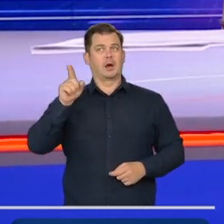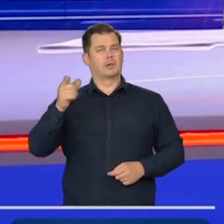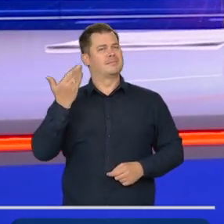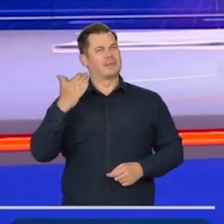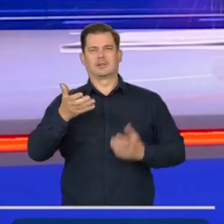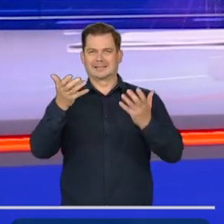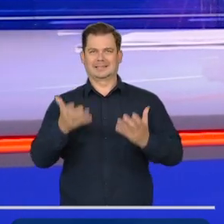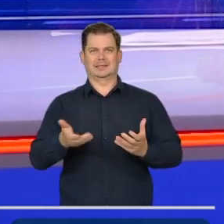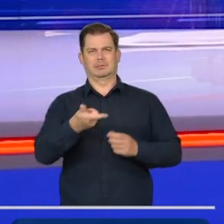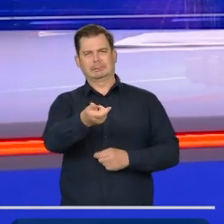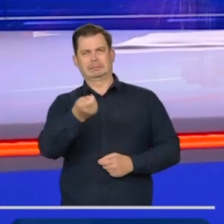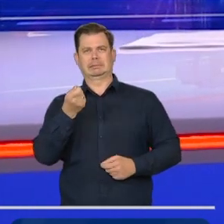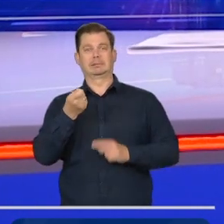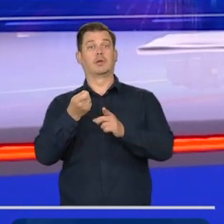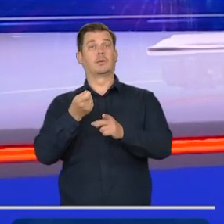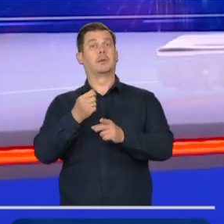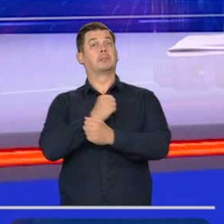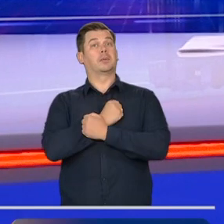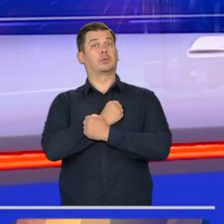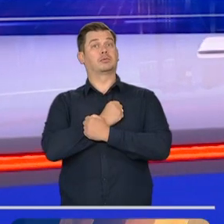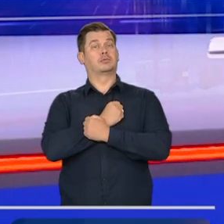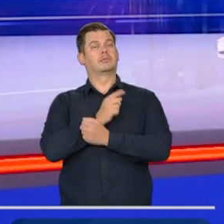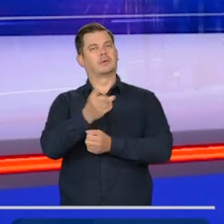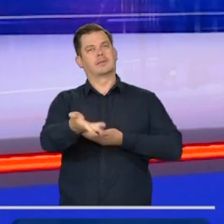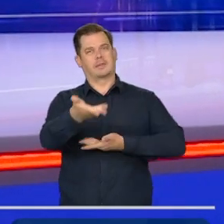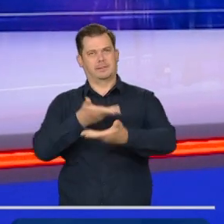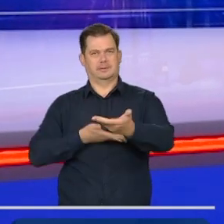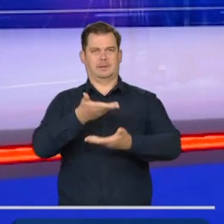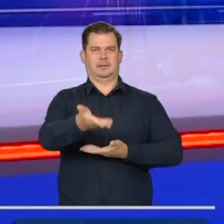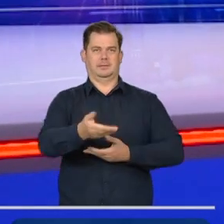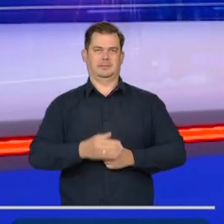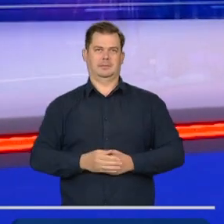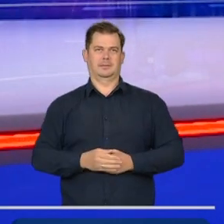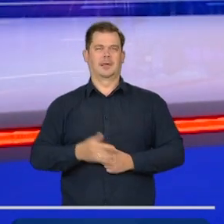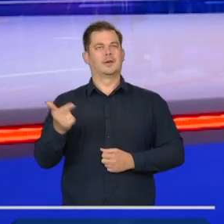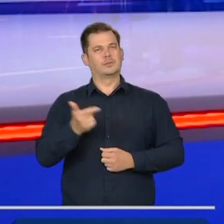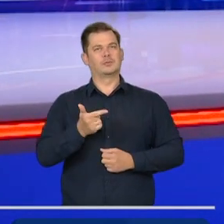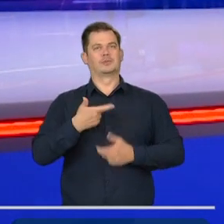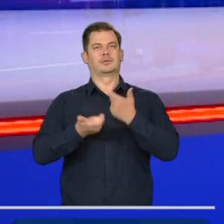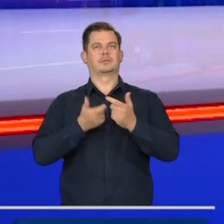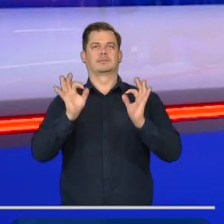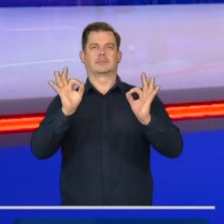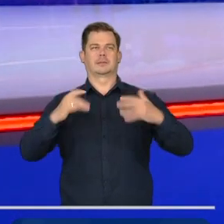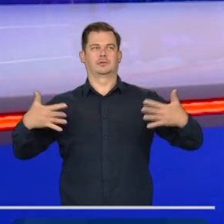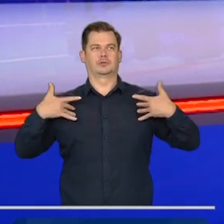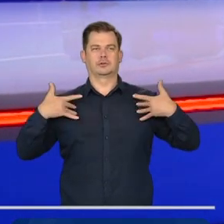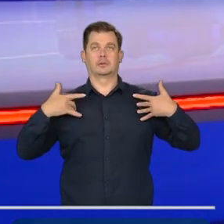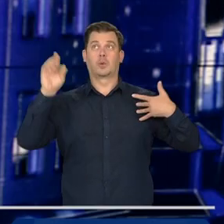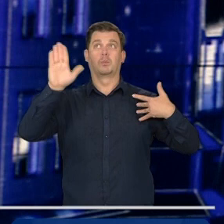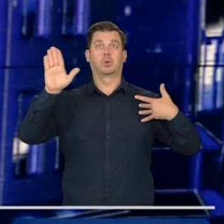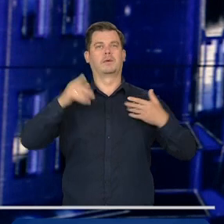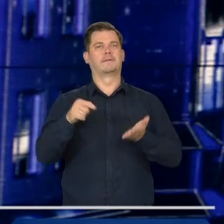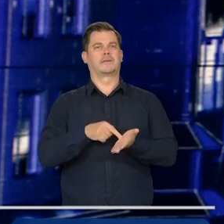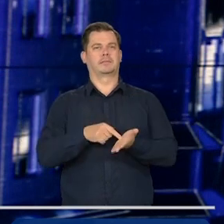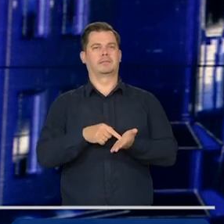bardzo chce tego, żebyśmy na Jego miłość odpowiedzieli swoją miłością. Żebyśmy umieli również żyć w taki sposób, jak Pan Bóg sobie tego życzy.